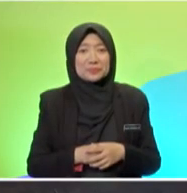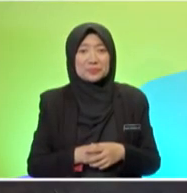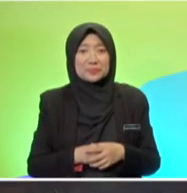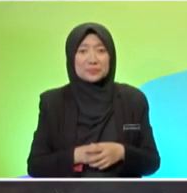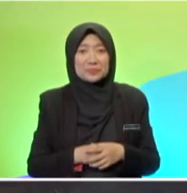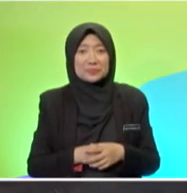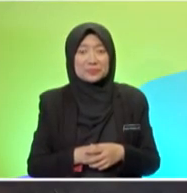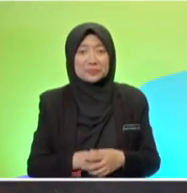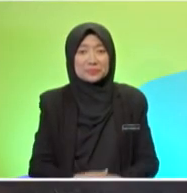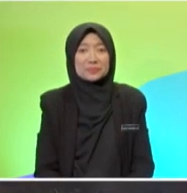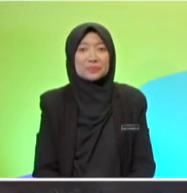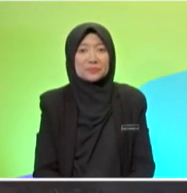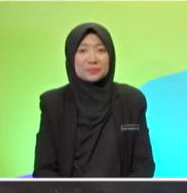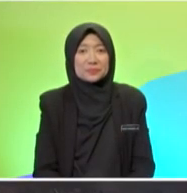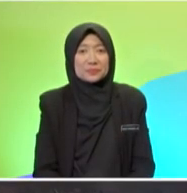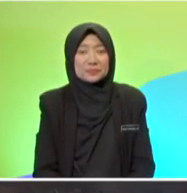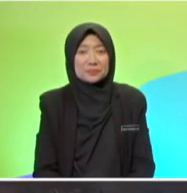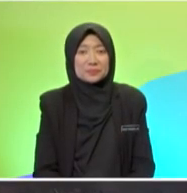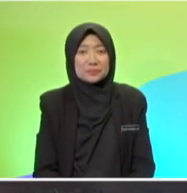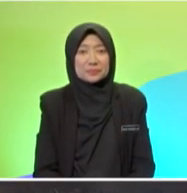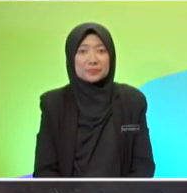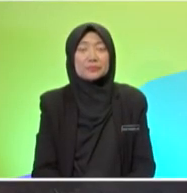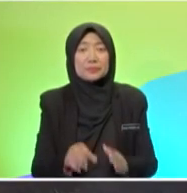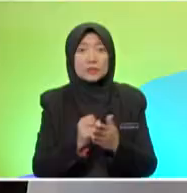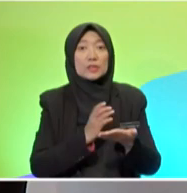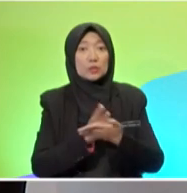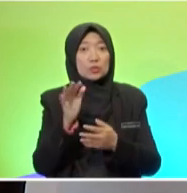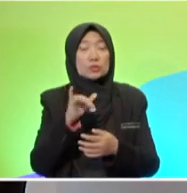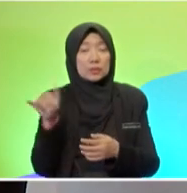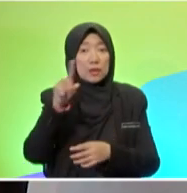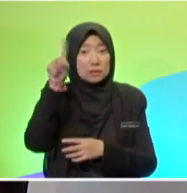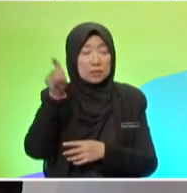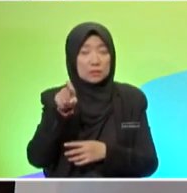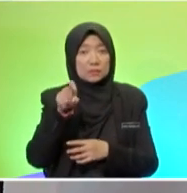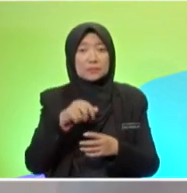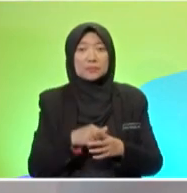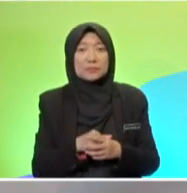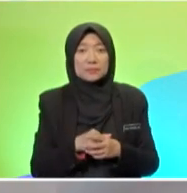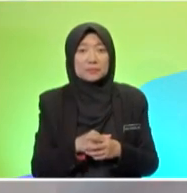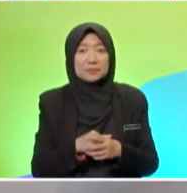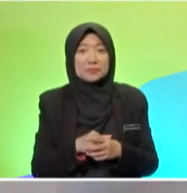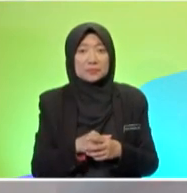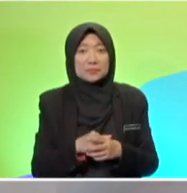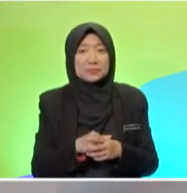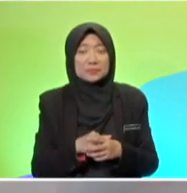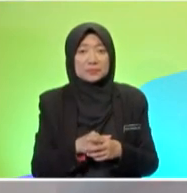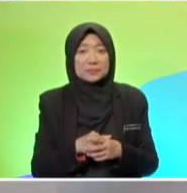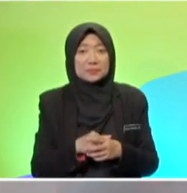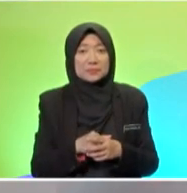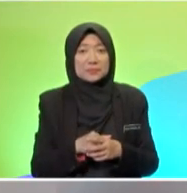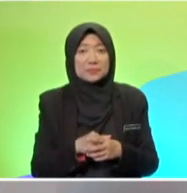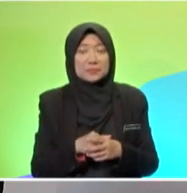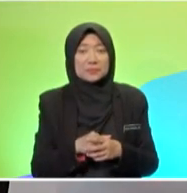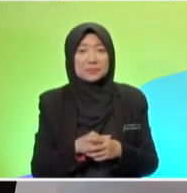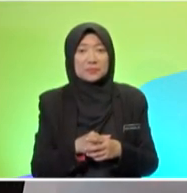Anda memang hebat Oke Seterusnya saya guna tanya kepada kaichi Oh senyuman manis Taichi tadi itu macam tak Sabana